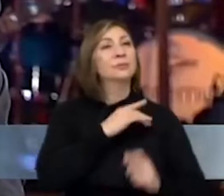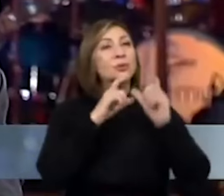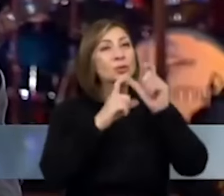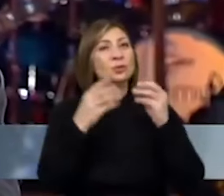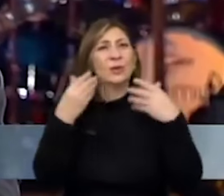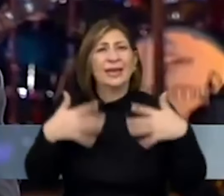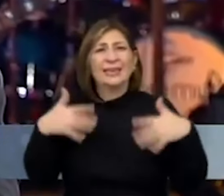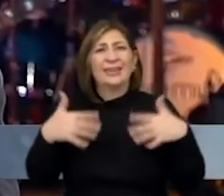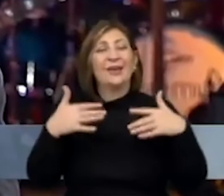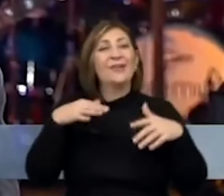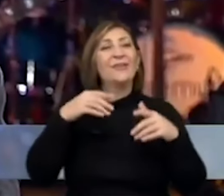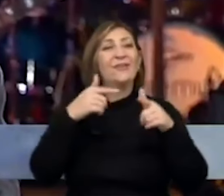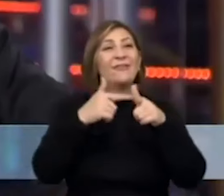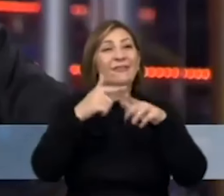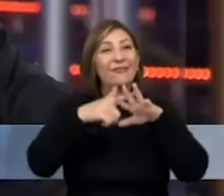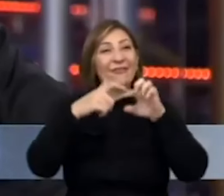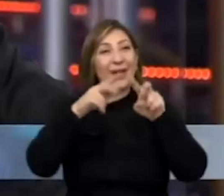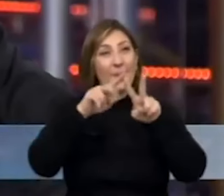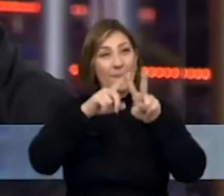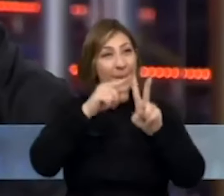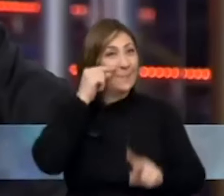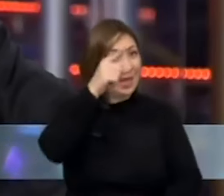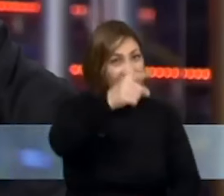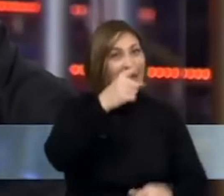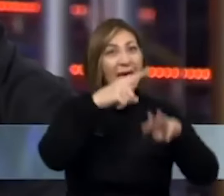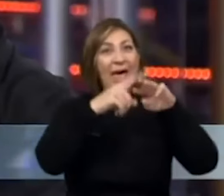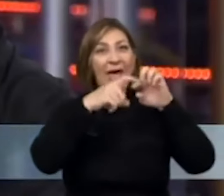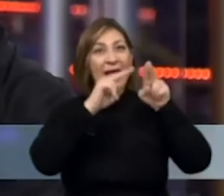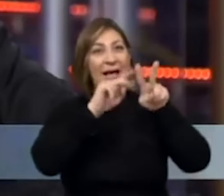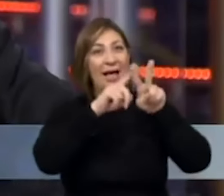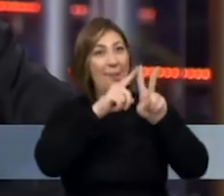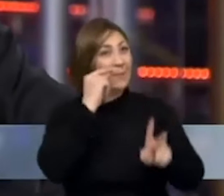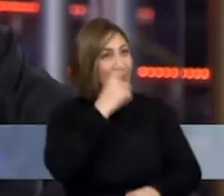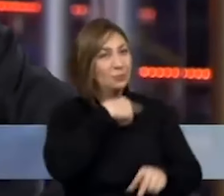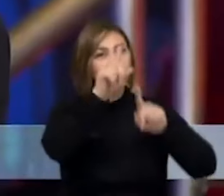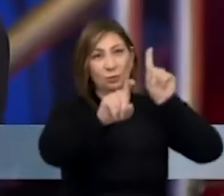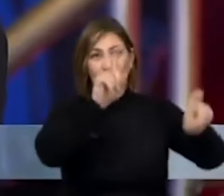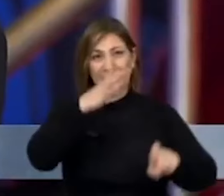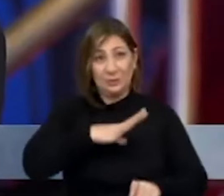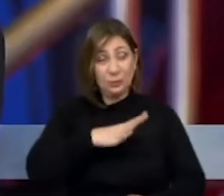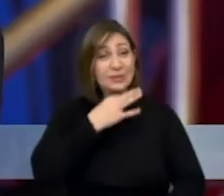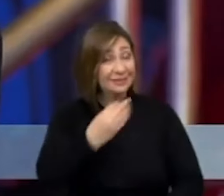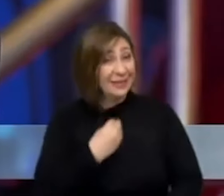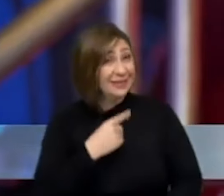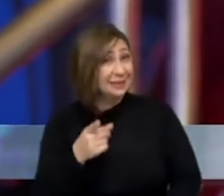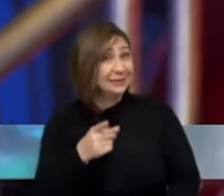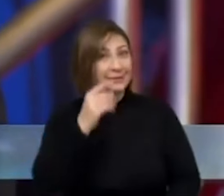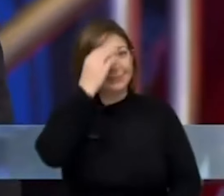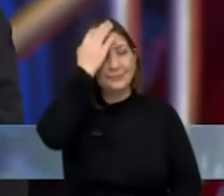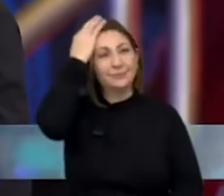çok heyecanlandı. Serman Toprak'la Erkan Bey'e soru sormak istiyordum. Ne güzel. Siz olursa tabii.